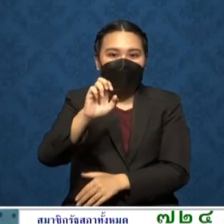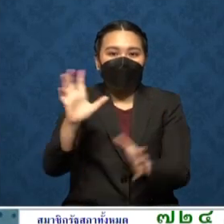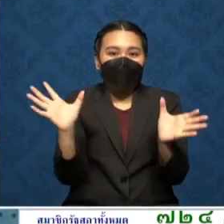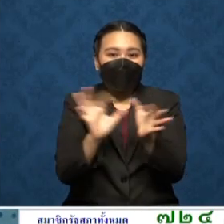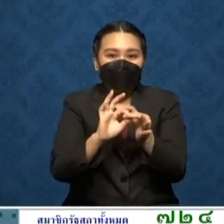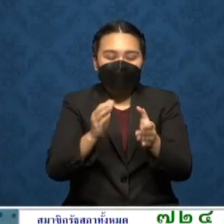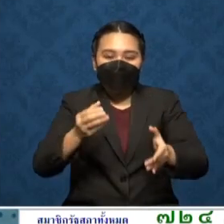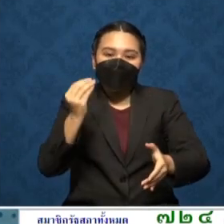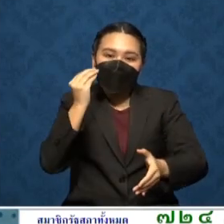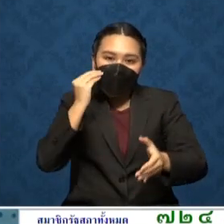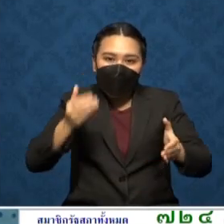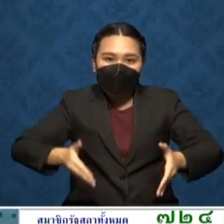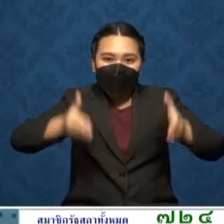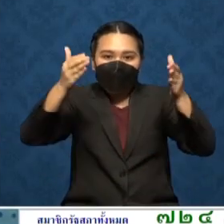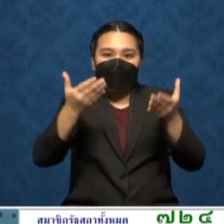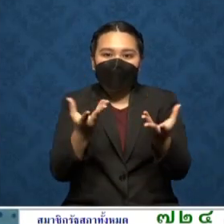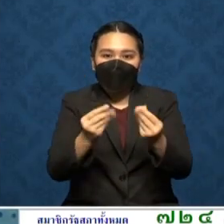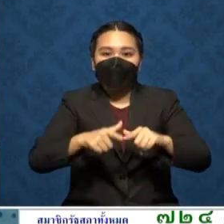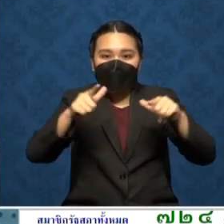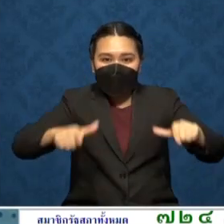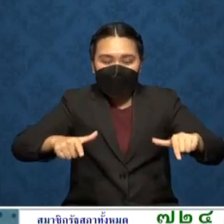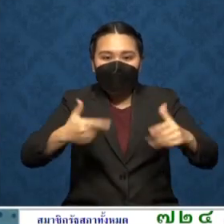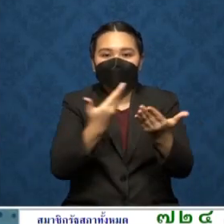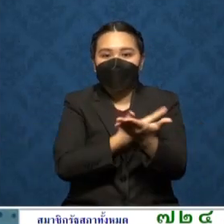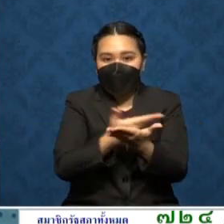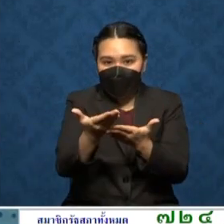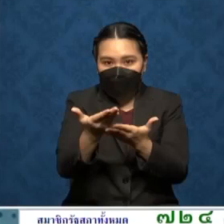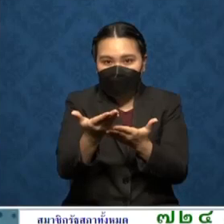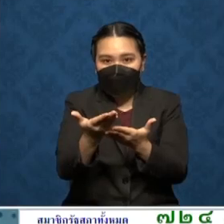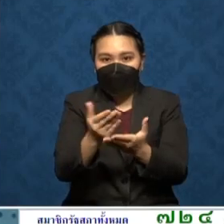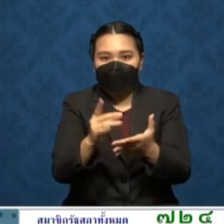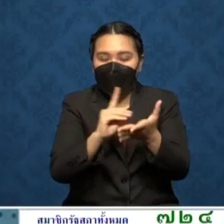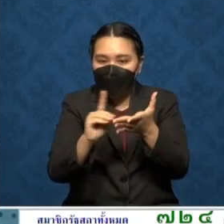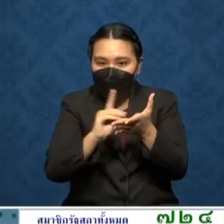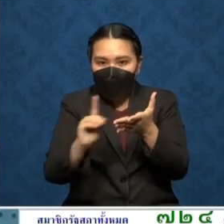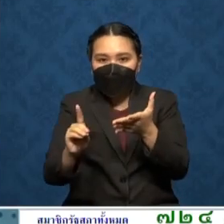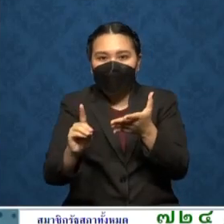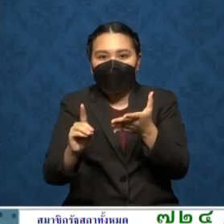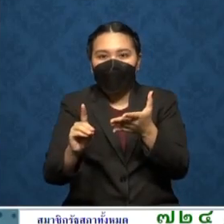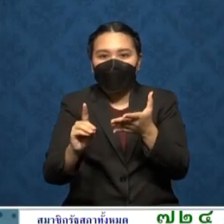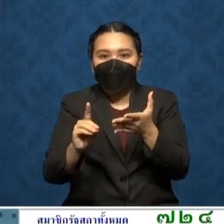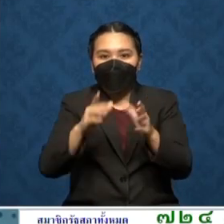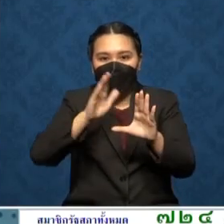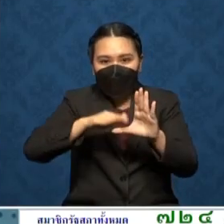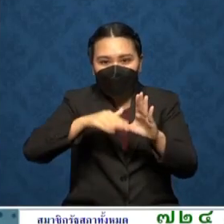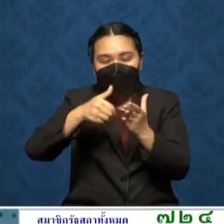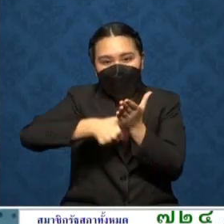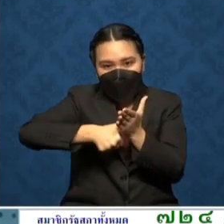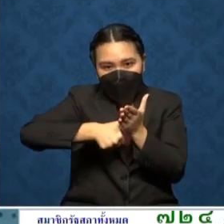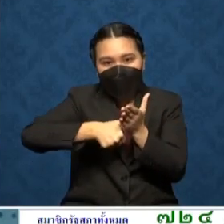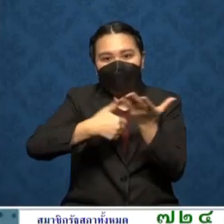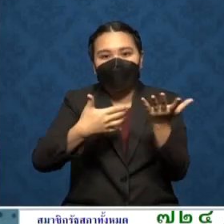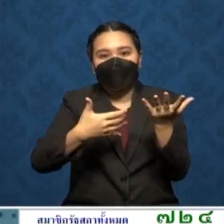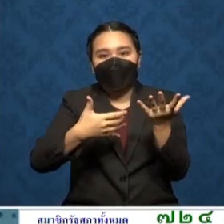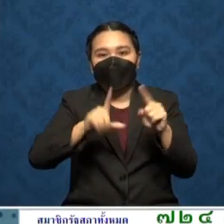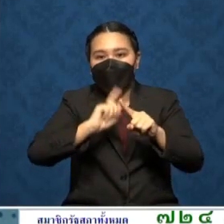ทรัพย์เช่นการซื้อขายบ้านที่ดินอาคารชุดคอนโดมิเนียมการจดทะเบียนจำนองเ